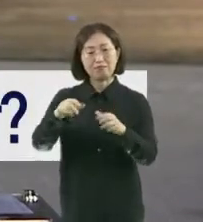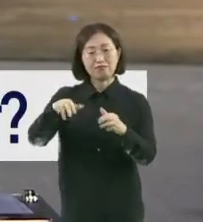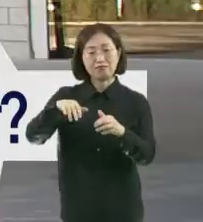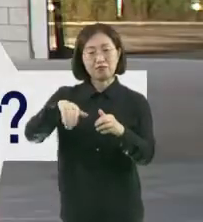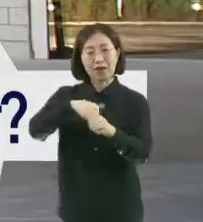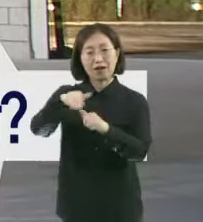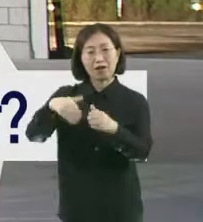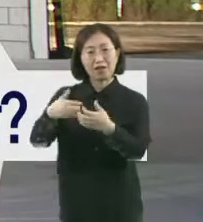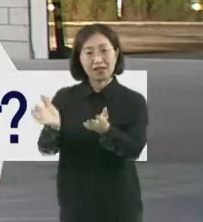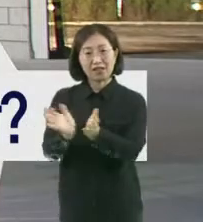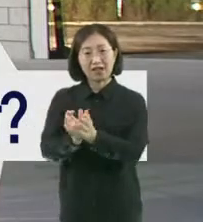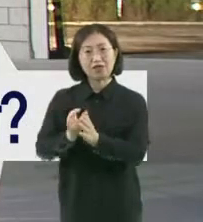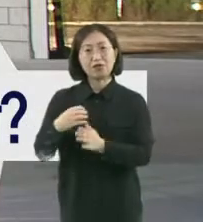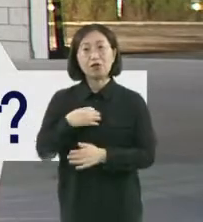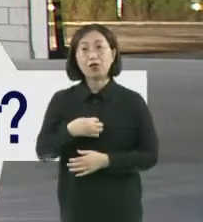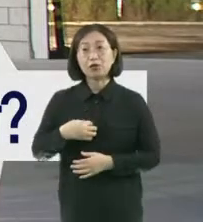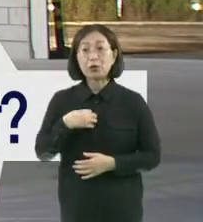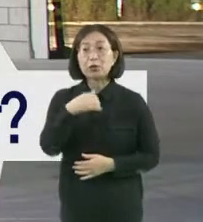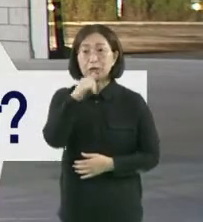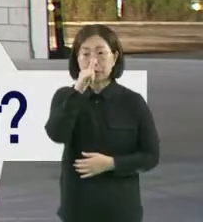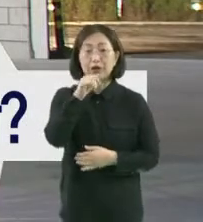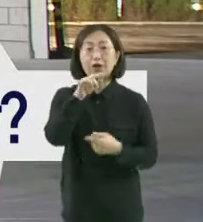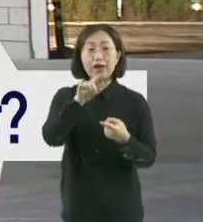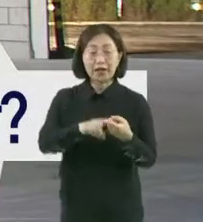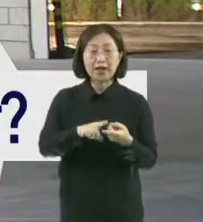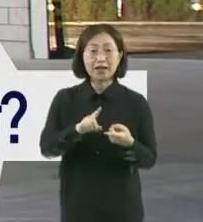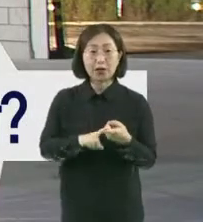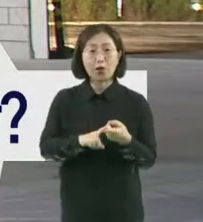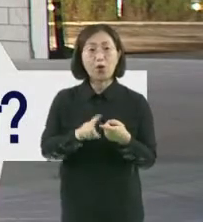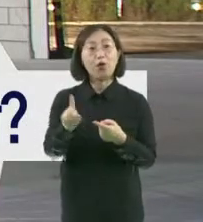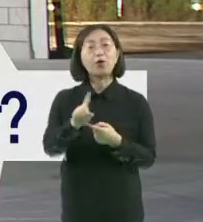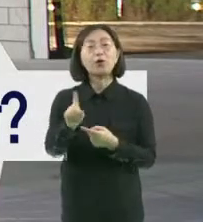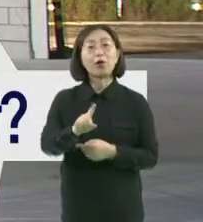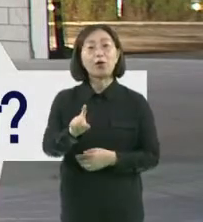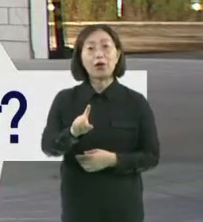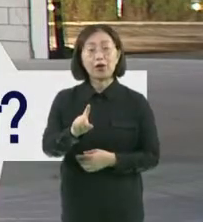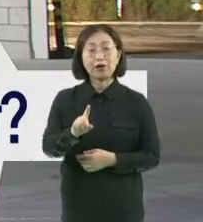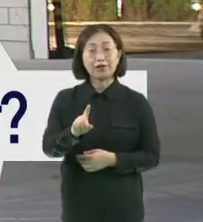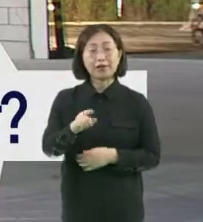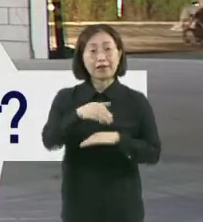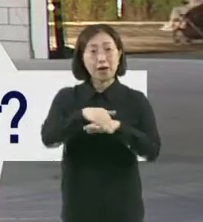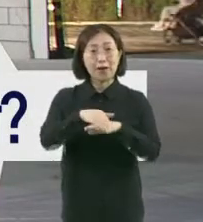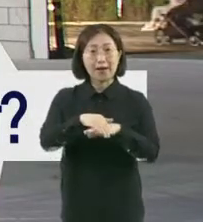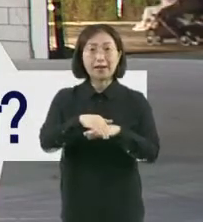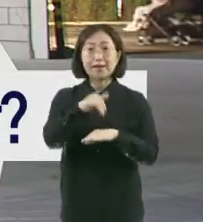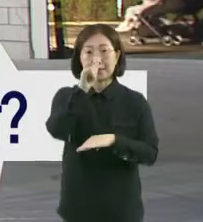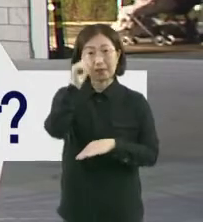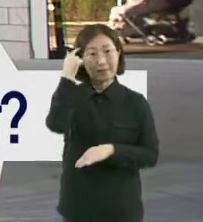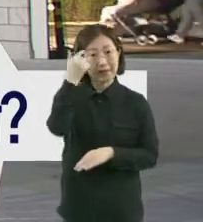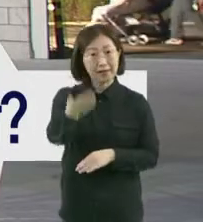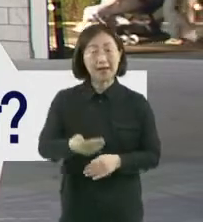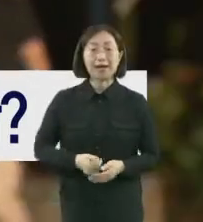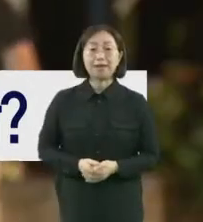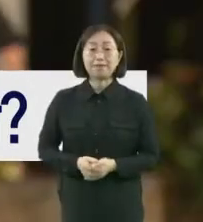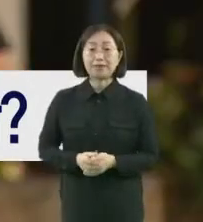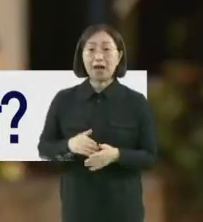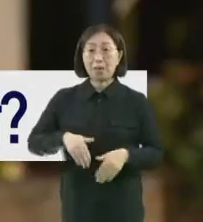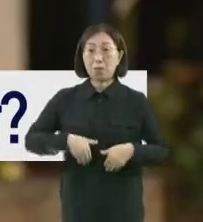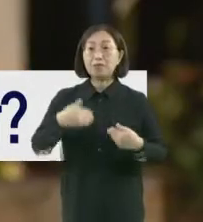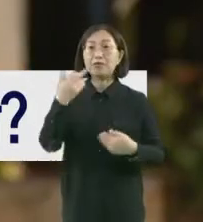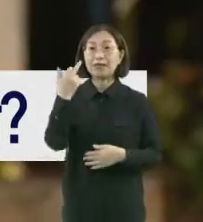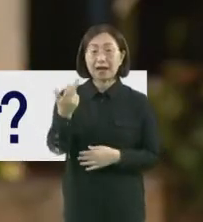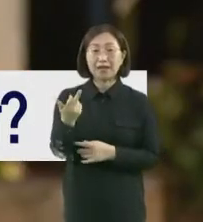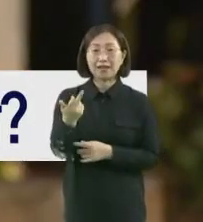또 우려도 하고 있습니다. 이 부분에 대해서 좀 관광 콘텐츠 확보 차원에서 어떤 좀 구상을 갖고 계신지 여쭤봅니다. 우선 보문산 하면